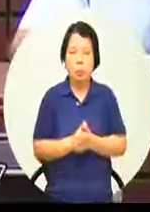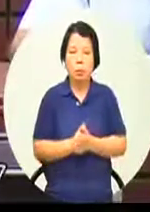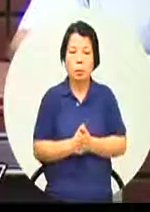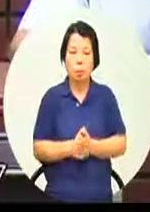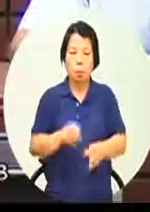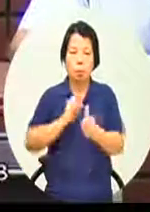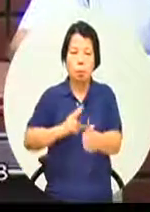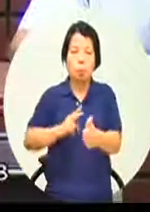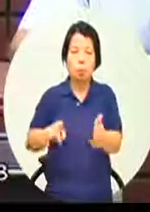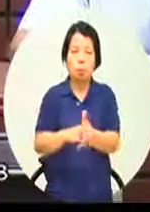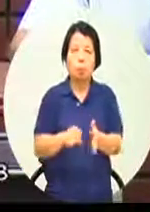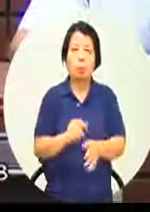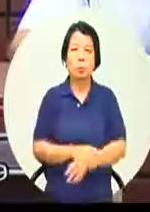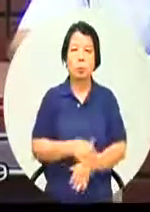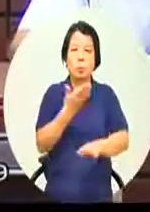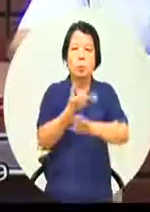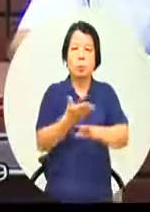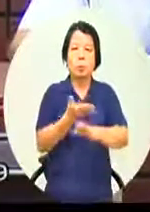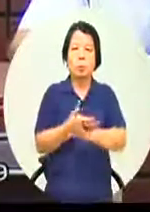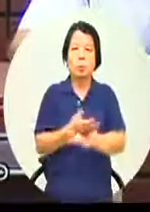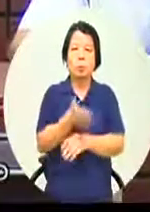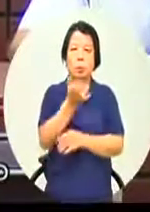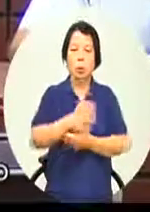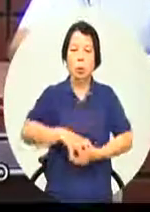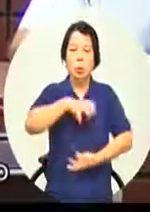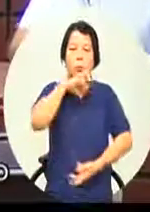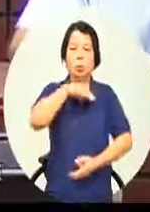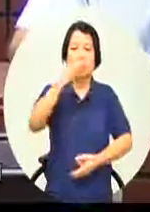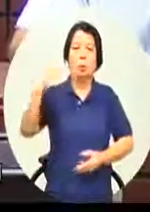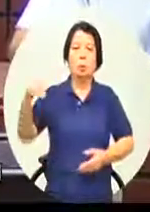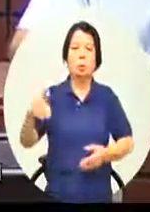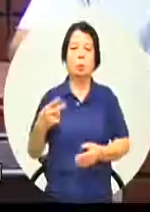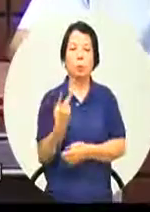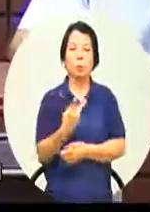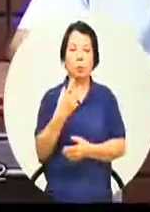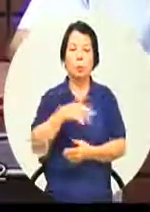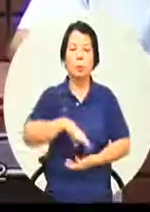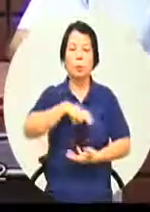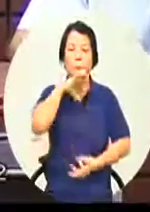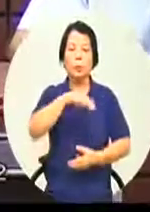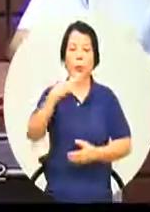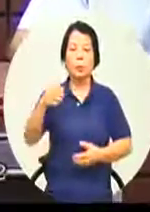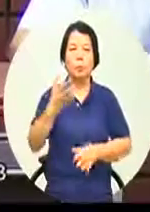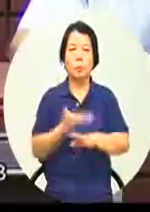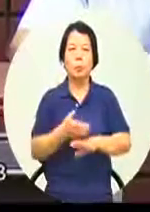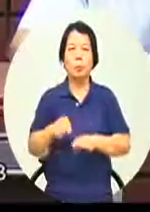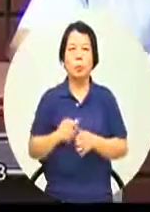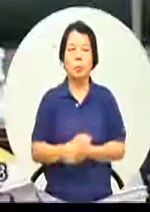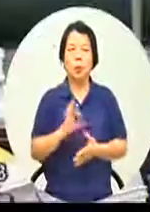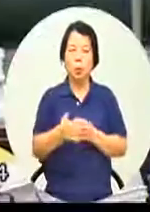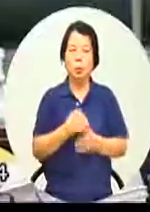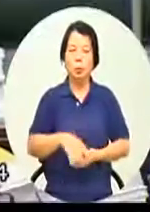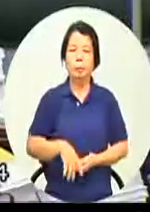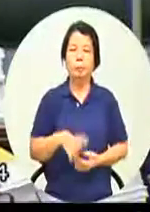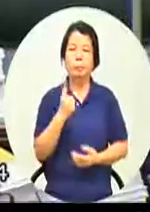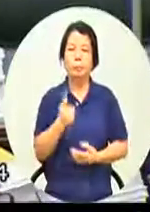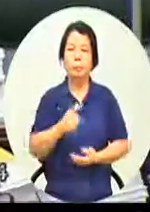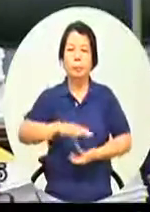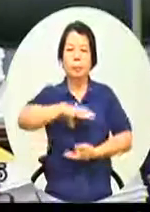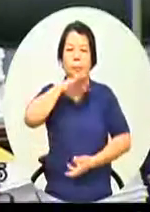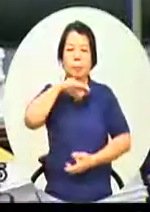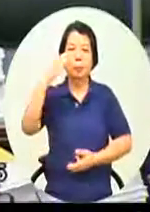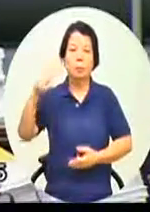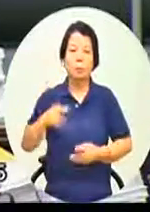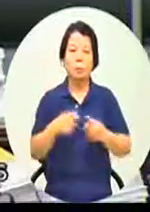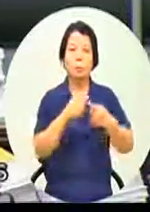对对，你们都是怎么去安排？ 放在寿山呐、啊，寿山、啊。 两台都放寿山、嗯，那为什么不一台放寿山，一台放燕巢？